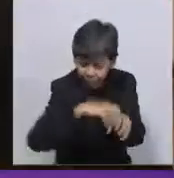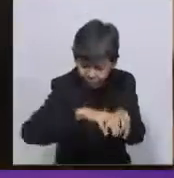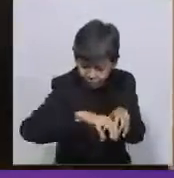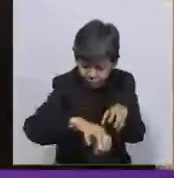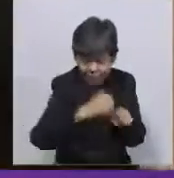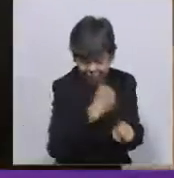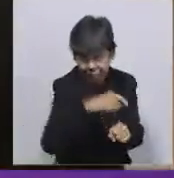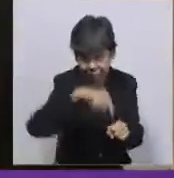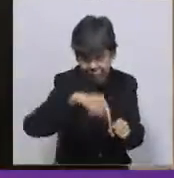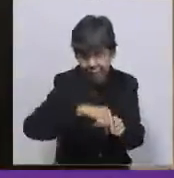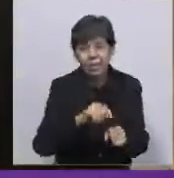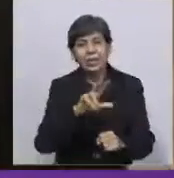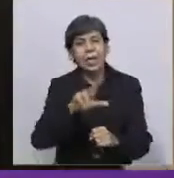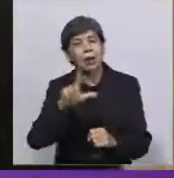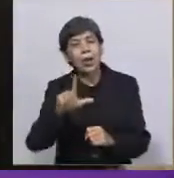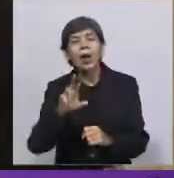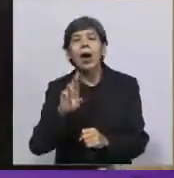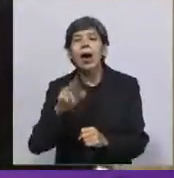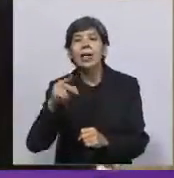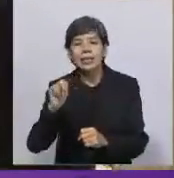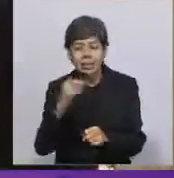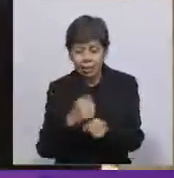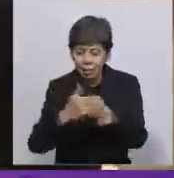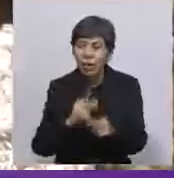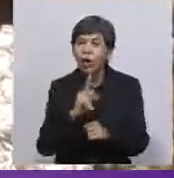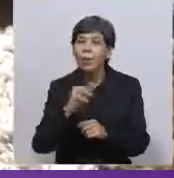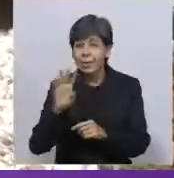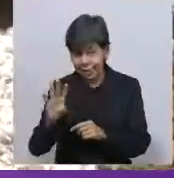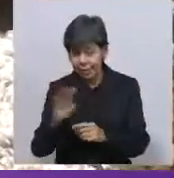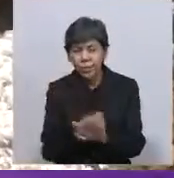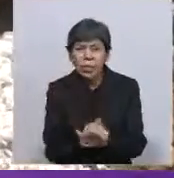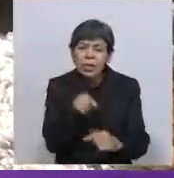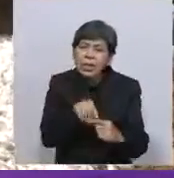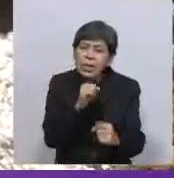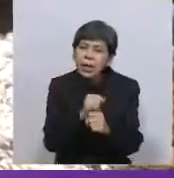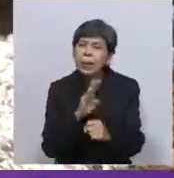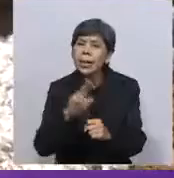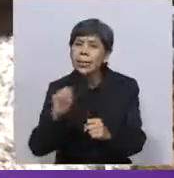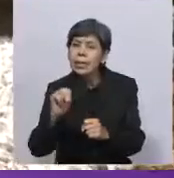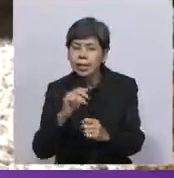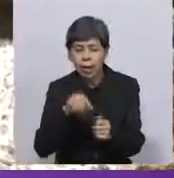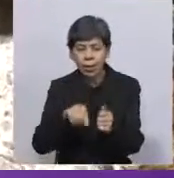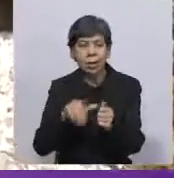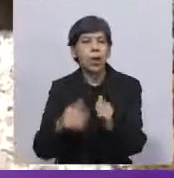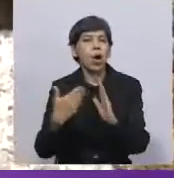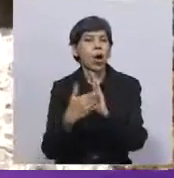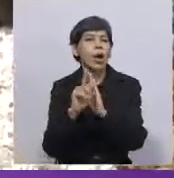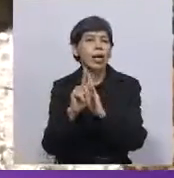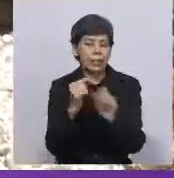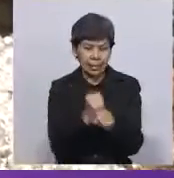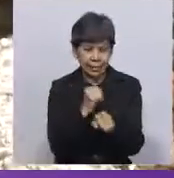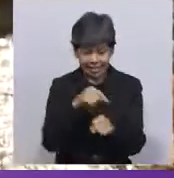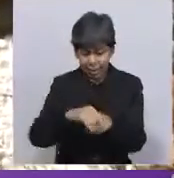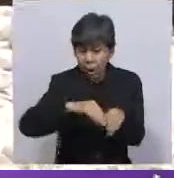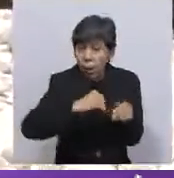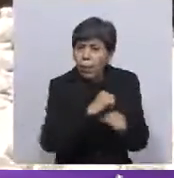องส่งน้ำ 3LRMC กิโลเมตรที่10บ้านคุยโพหมู่6ตำบลบึงเนียมอำเภอเมืองจังหวัดขอนแก่นซึ่งเป็น